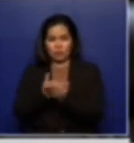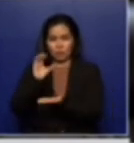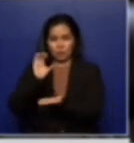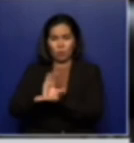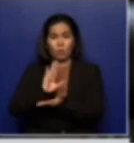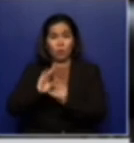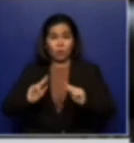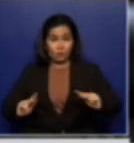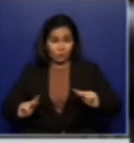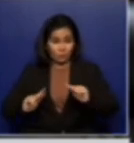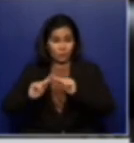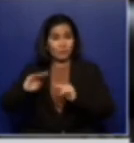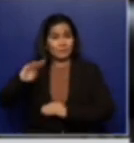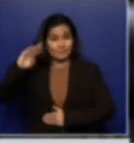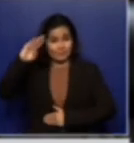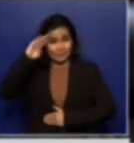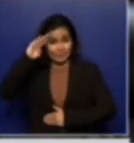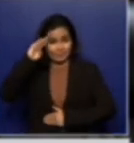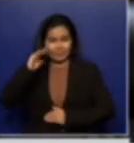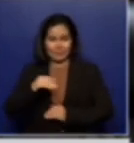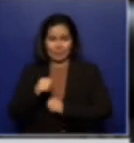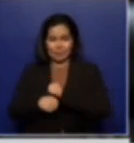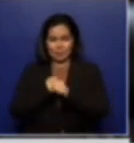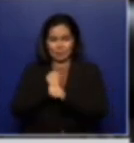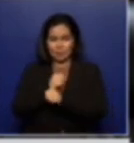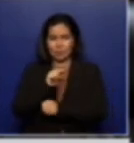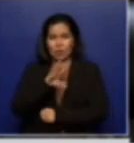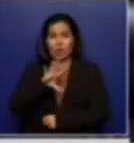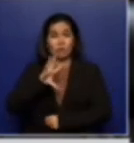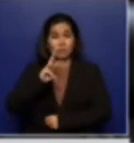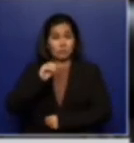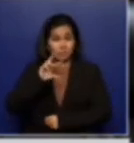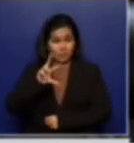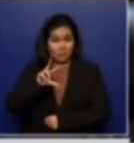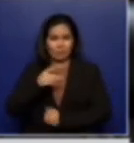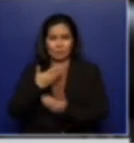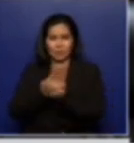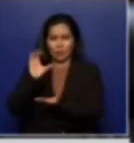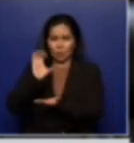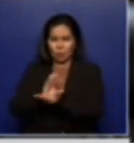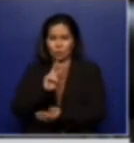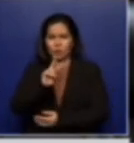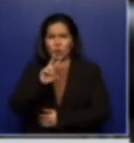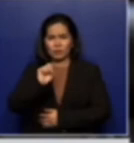สักนิดหนึ่งนับตั้งแต่ปี63งบประมาณ